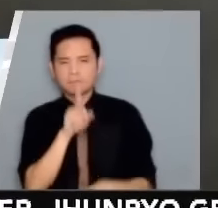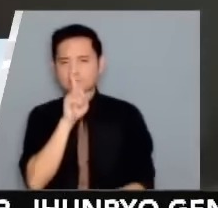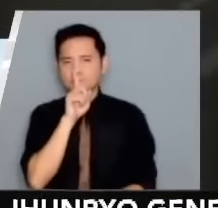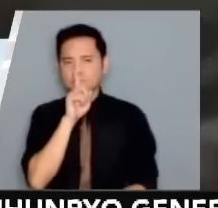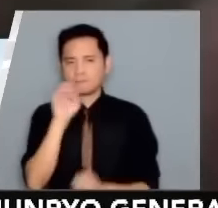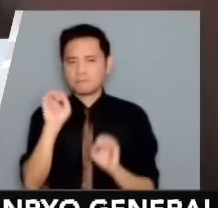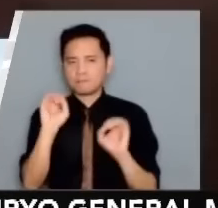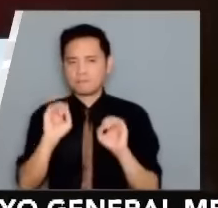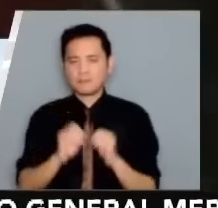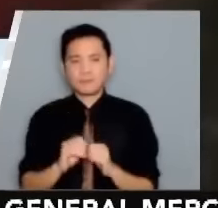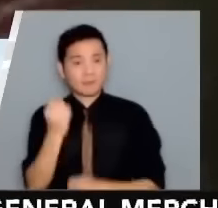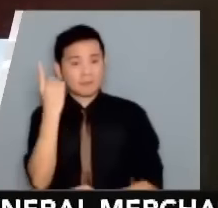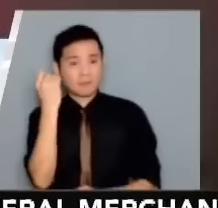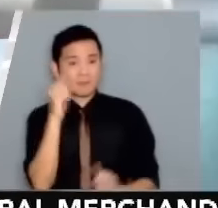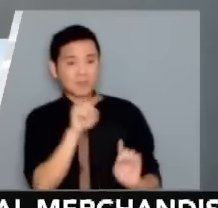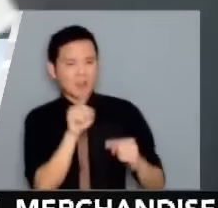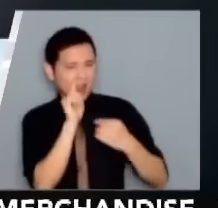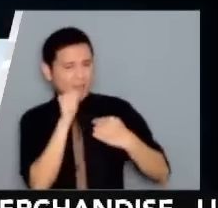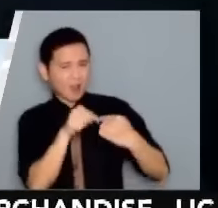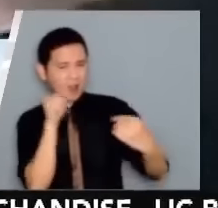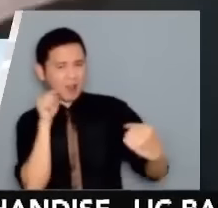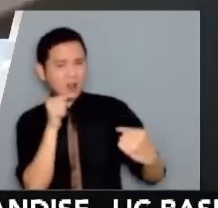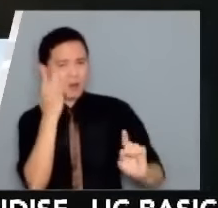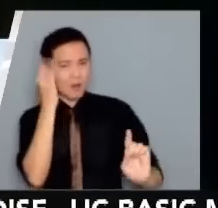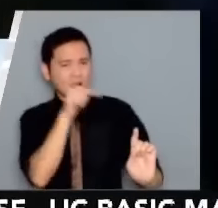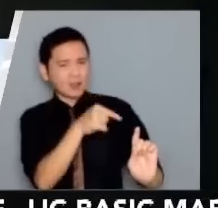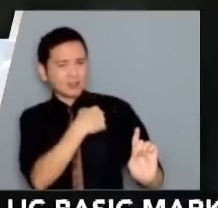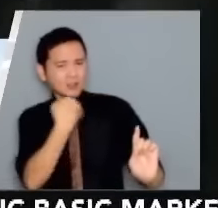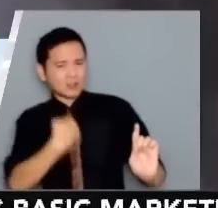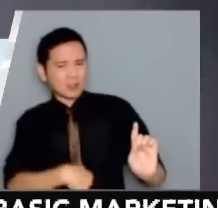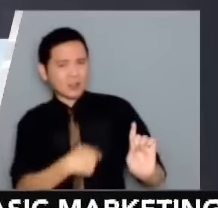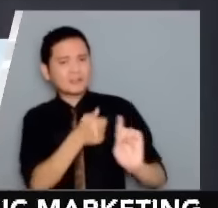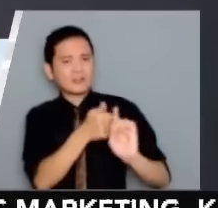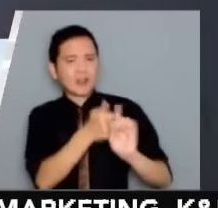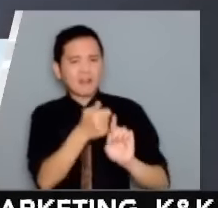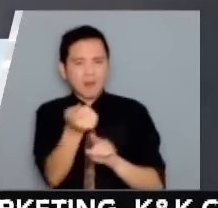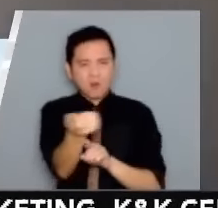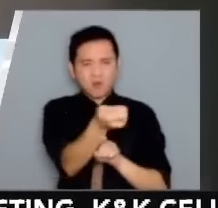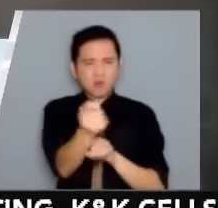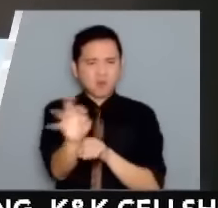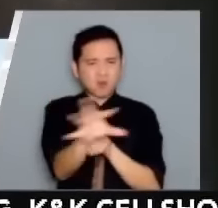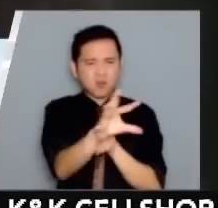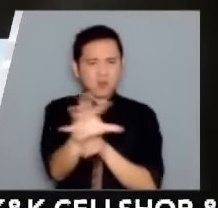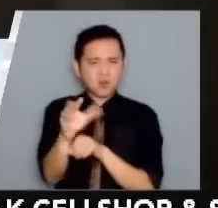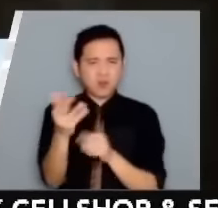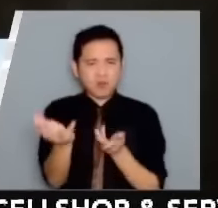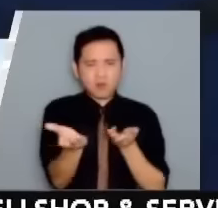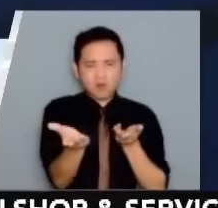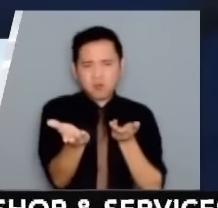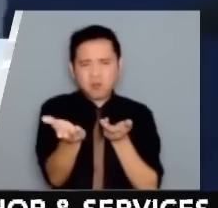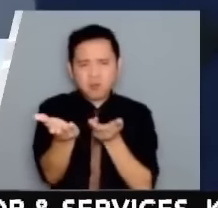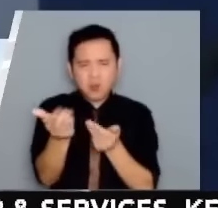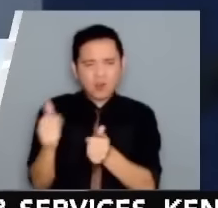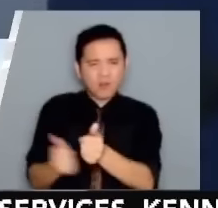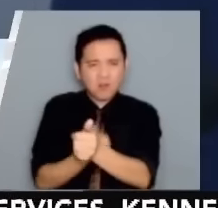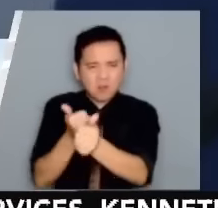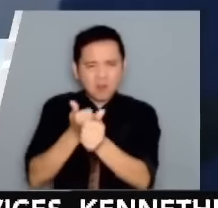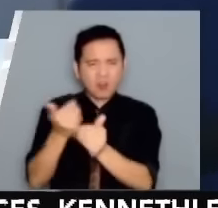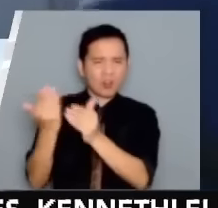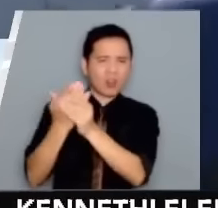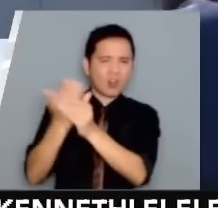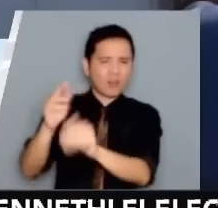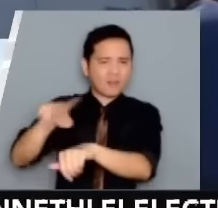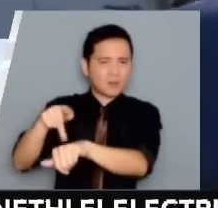ginagawang panghaharang ng China coastguard at milisa sa mga barko ng Pilipinas ang G7 ay binubo ng mga kinatawan ng Canada